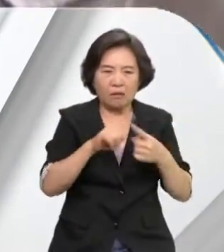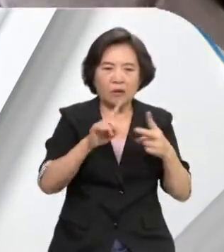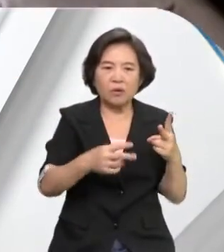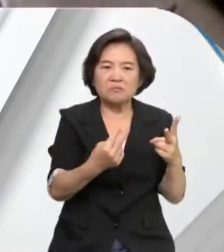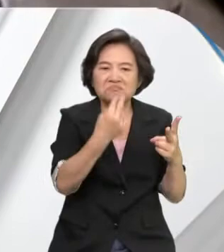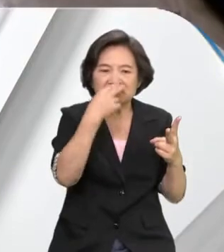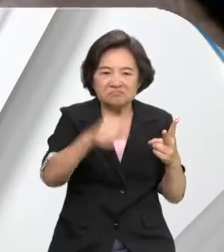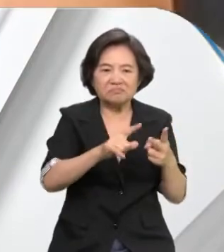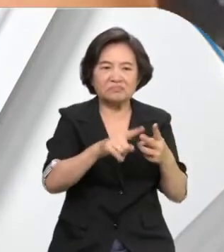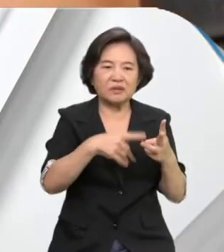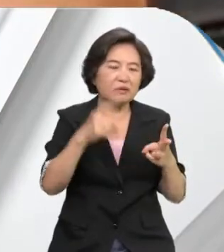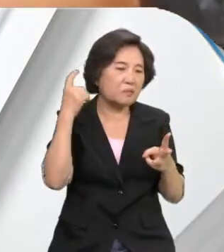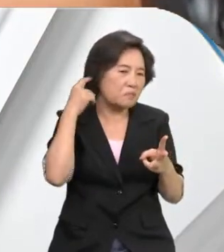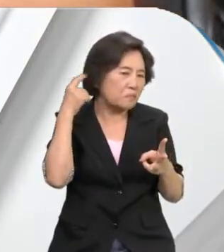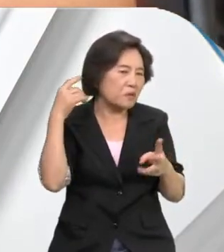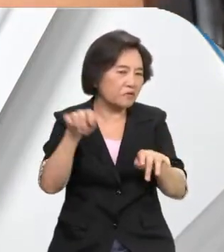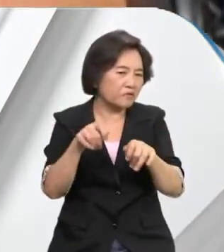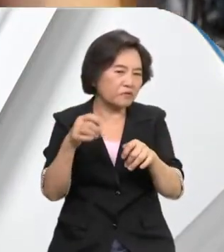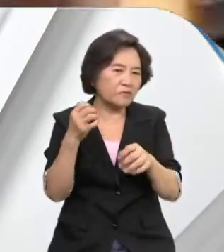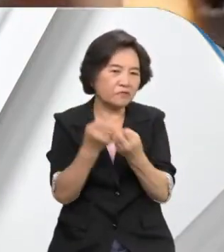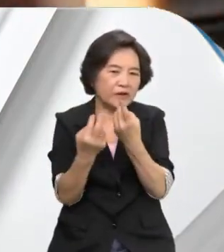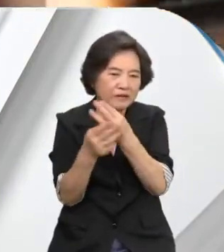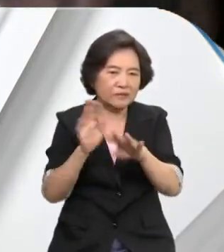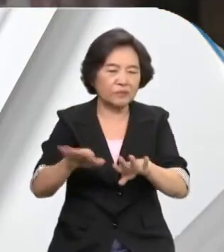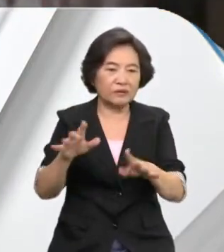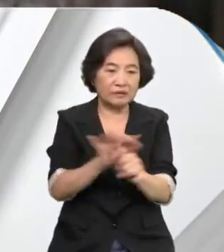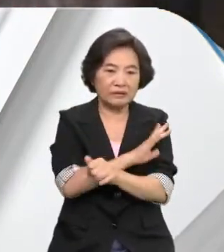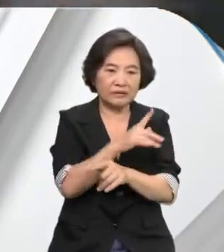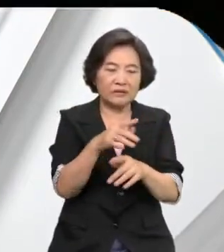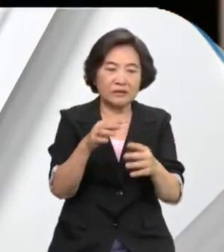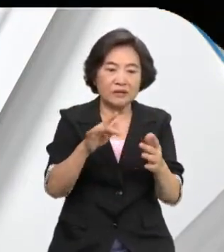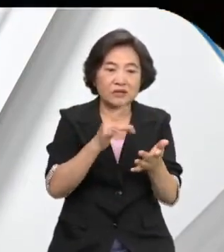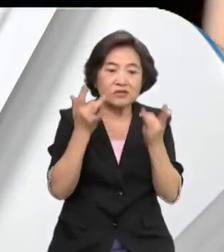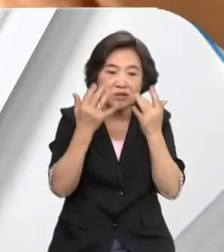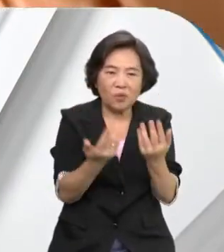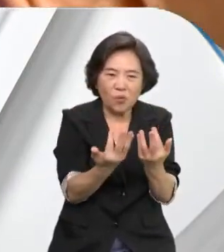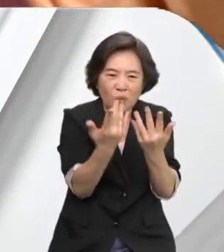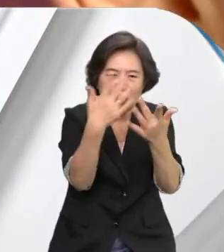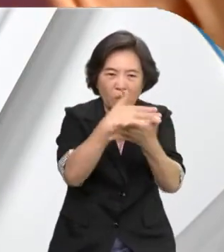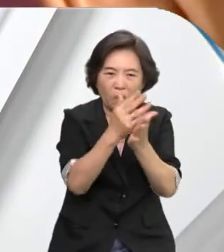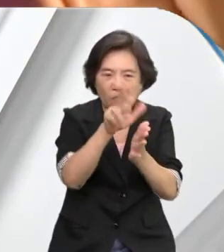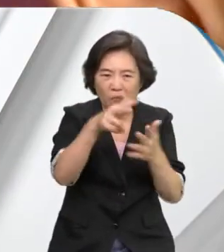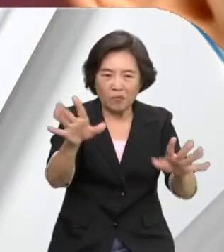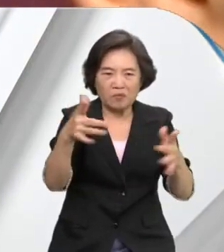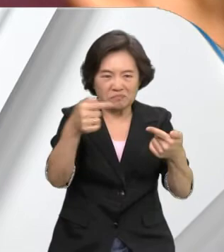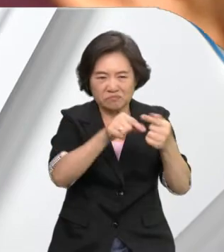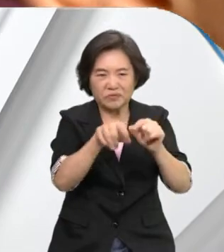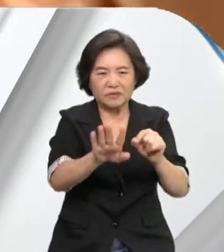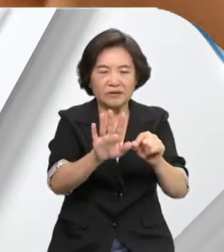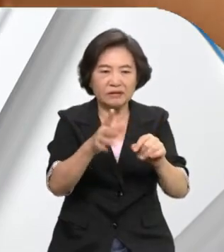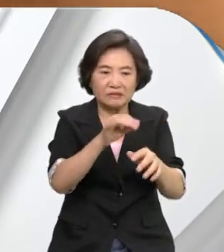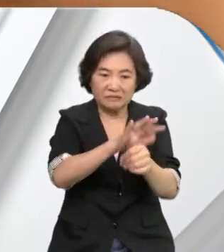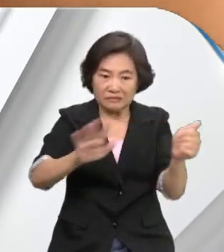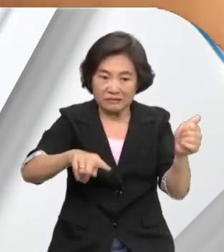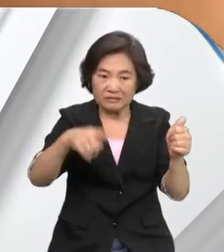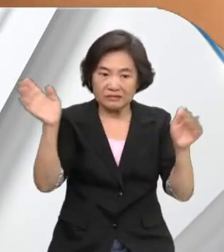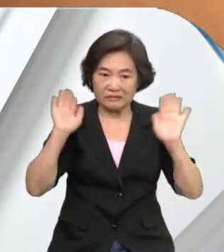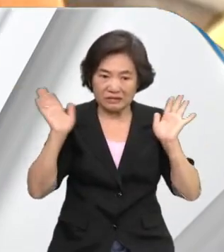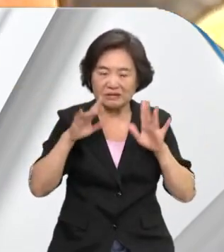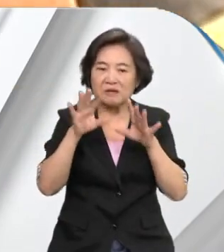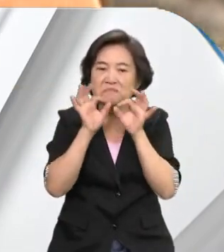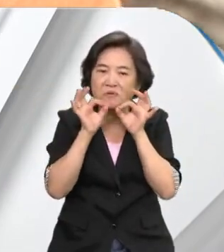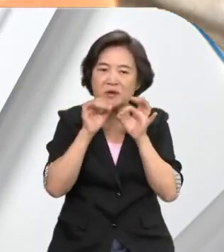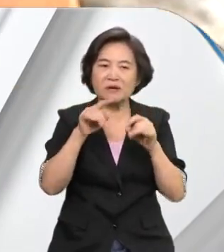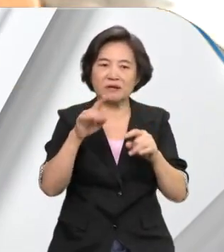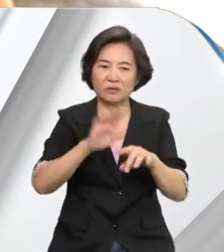关键容易入嚟到头期头嘅尖头，燃烧嘅时节会变出七千种较高嘅化学物质，很可有可能会造成儿童